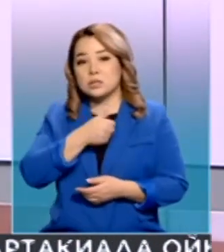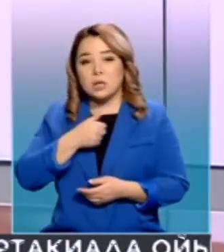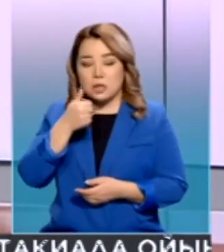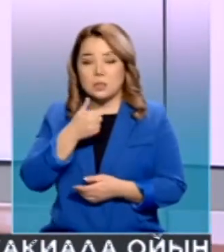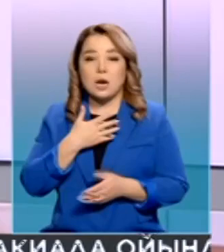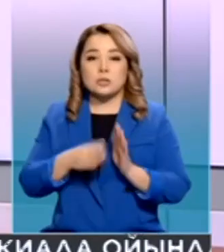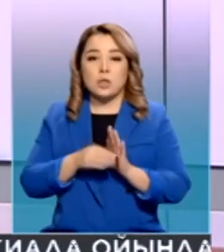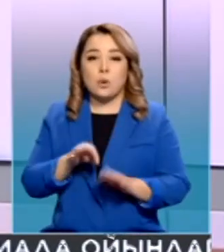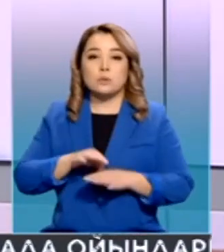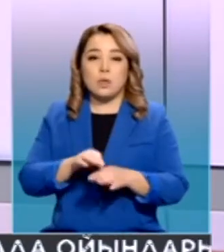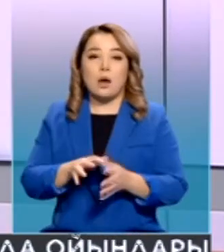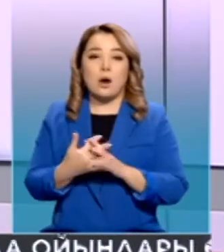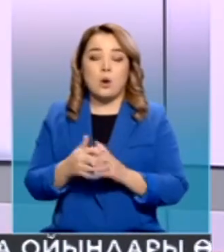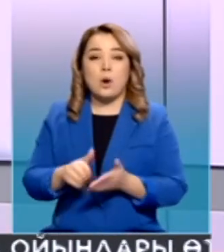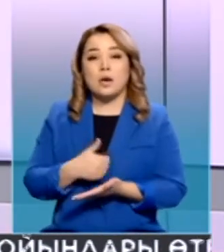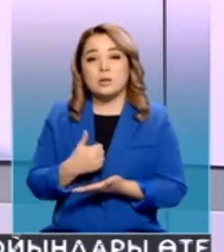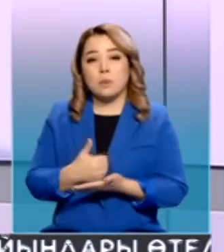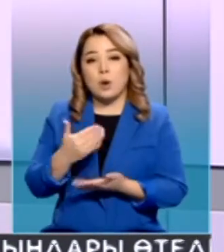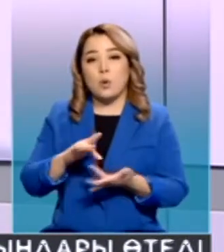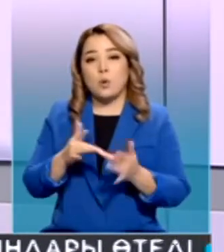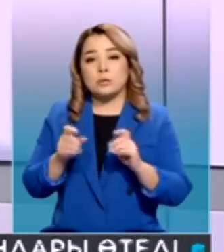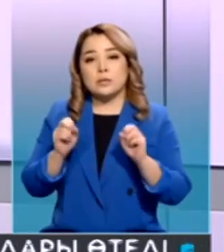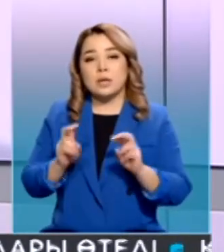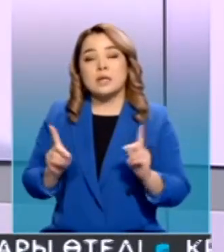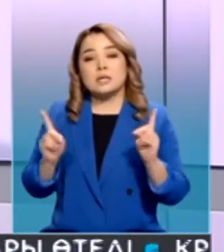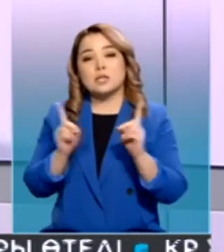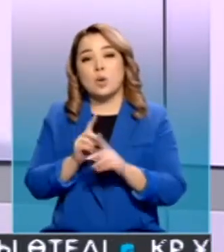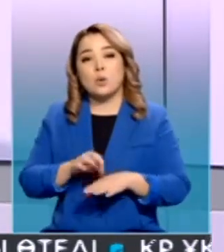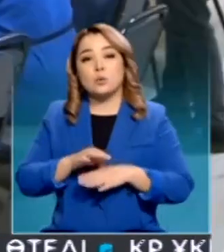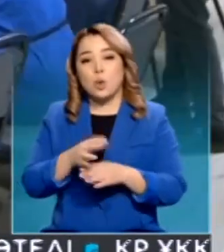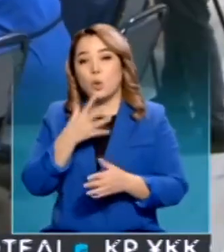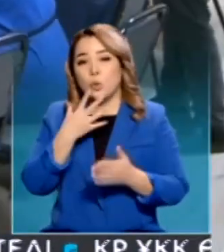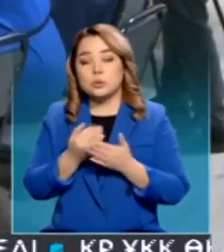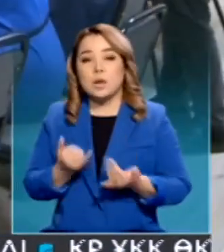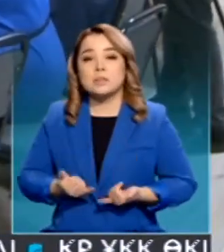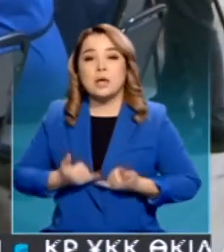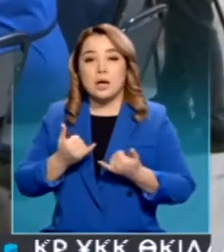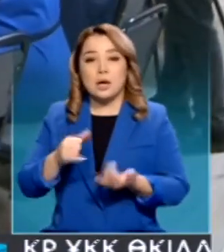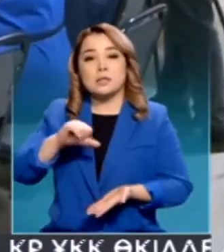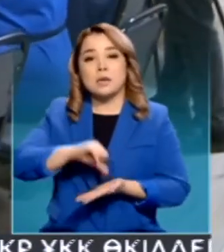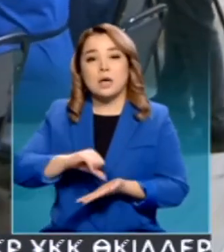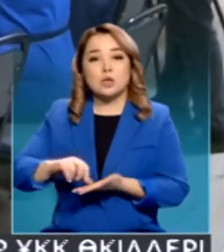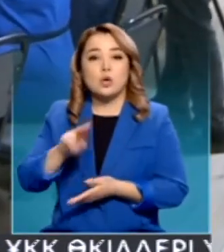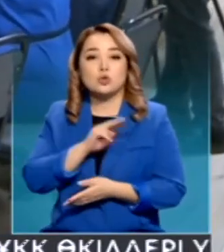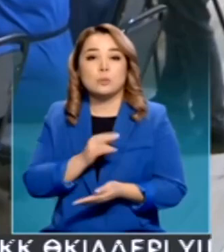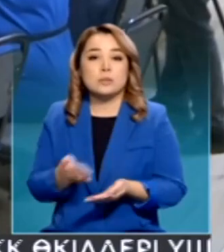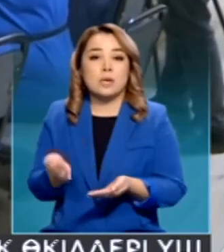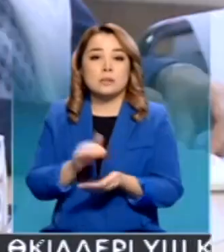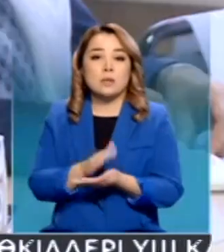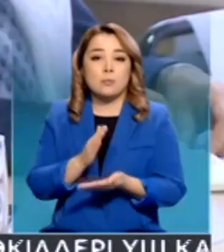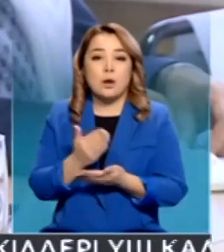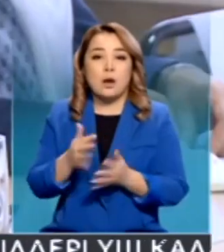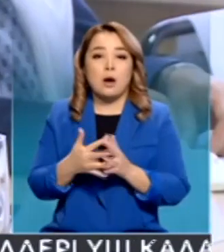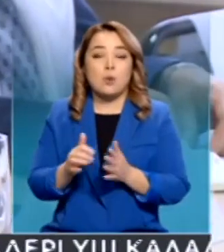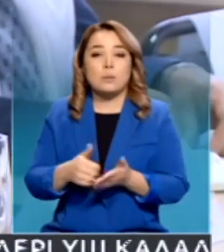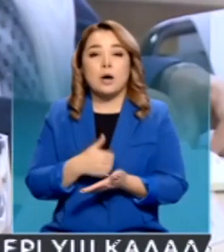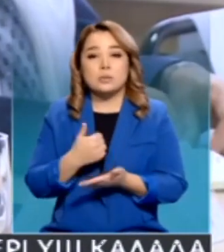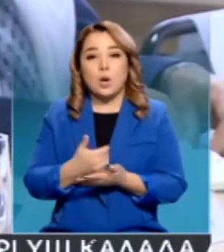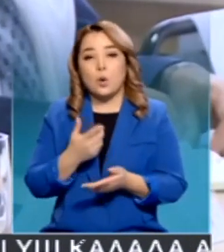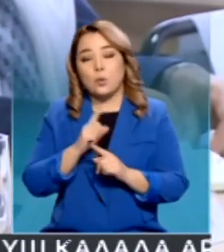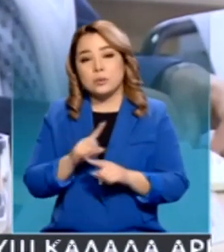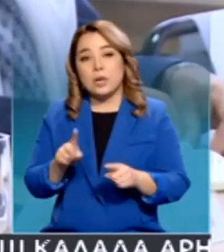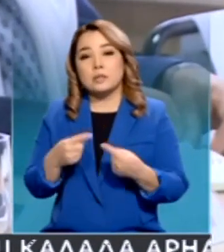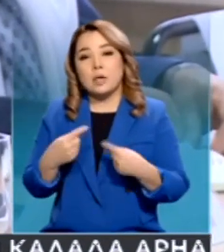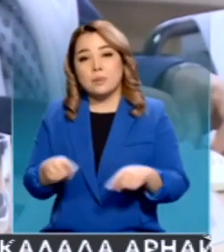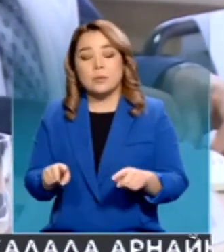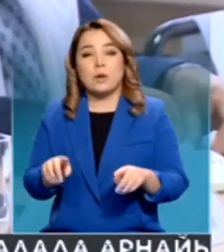2021-2022 жылдары сайланған ауыл әкімдерімен онлайн кездесу өткізіп, өздері ұсынған кандидаттардың жұмысымен танысты. Ал ауыл басшылары өзге